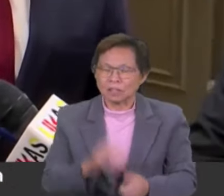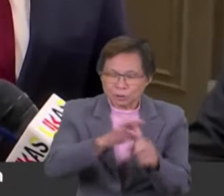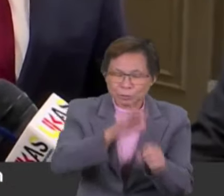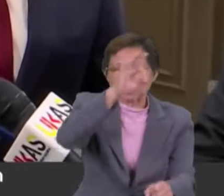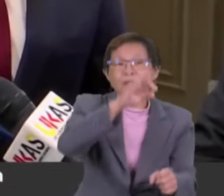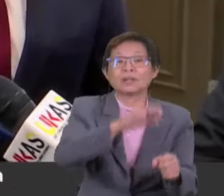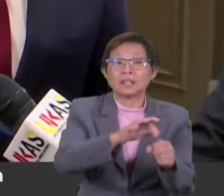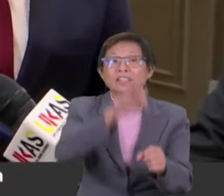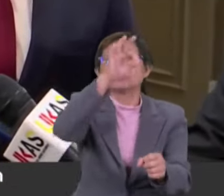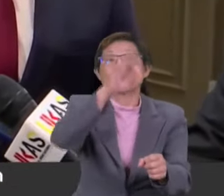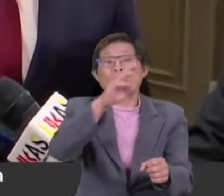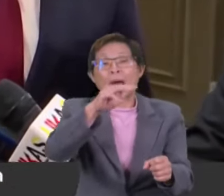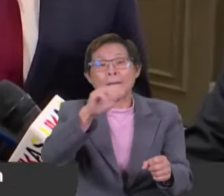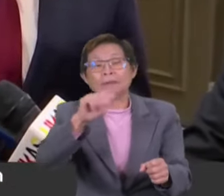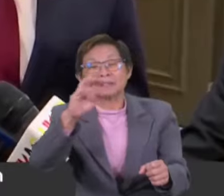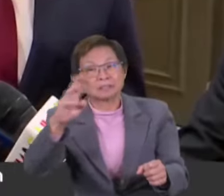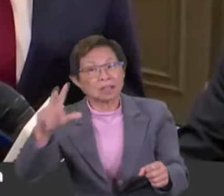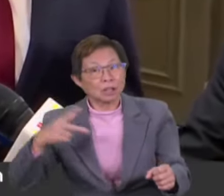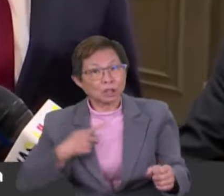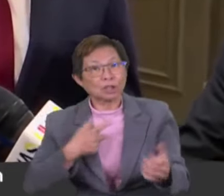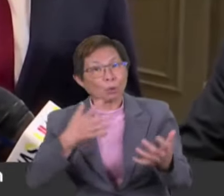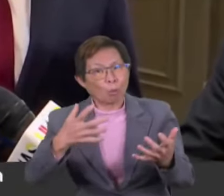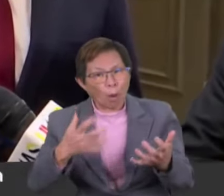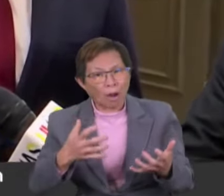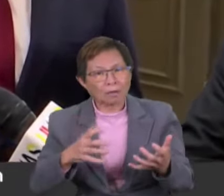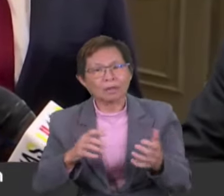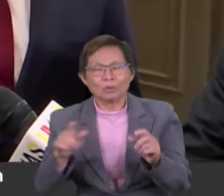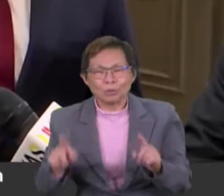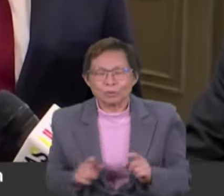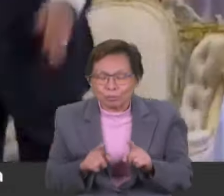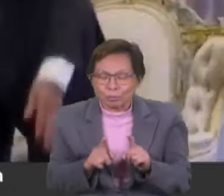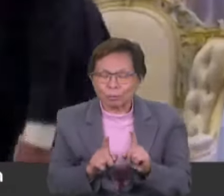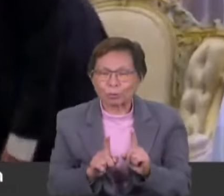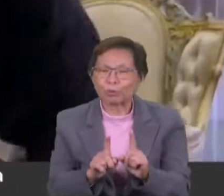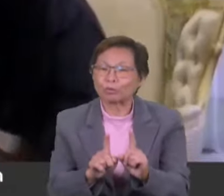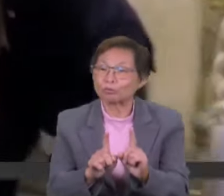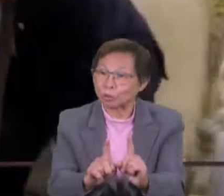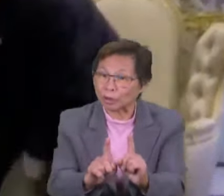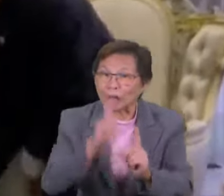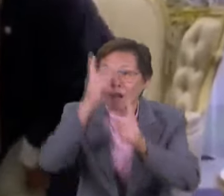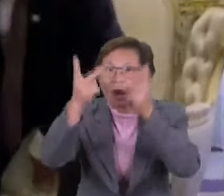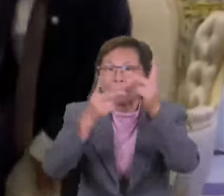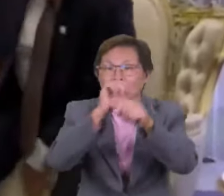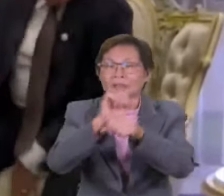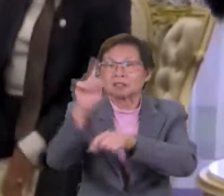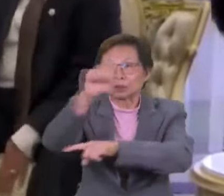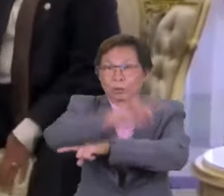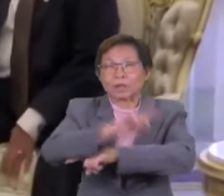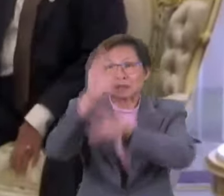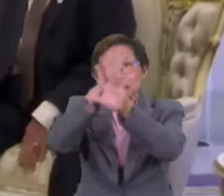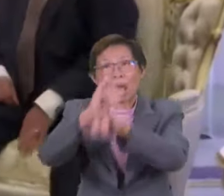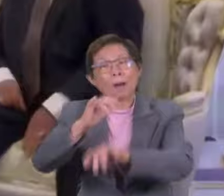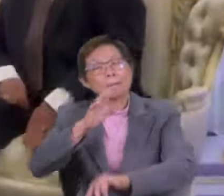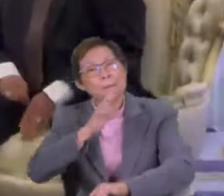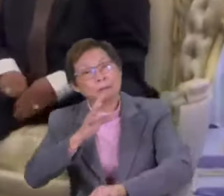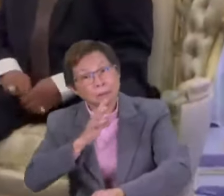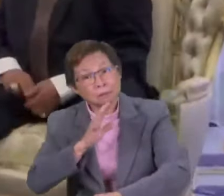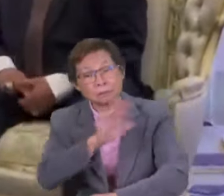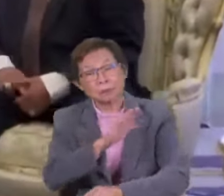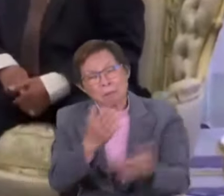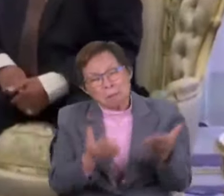of MA63. We want to make sure that we move together. Hana yang mengadakan lawatan kerja sehari ke Sarawak juga berkata